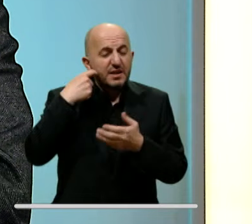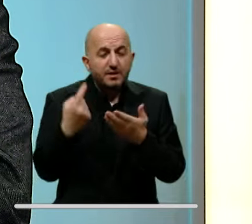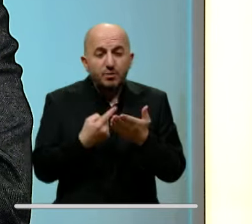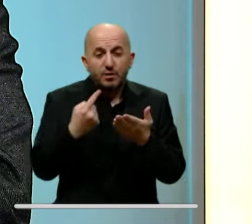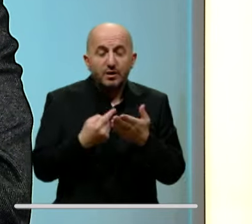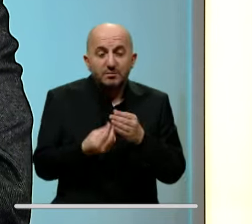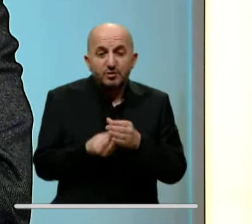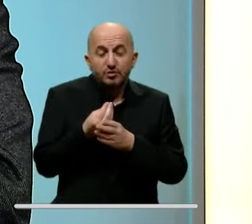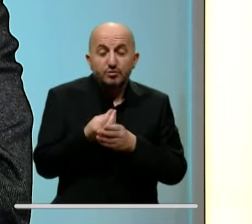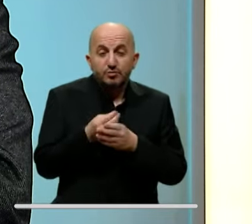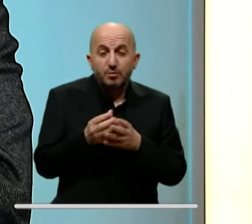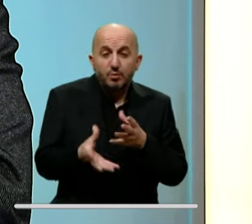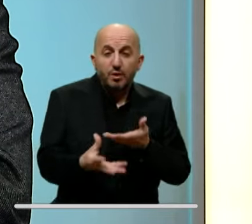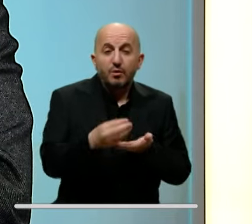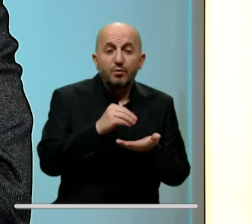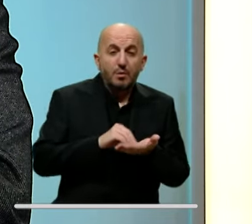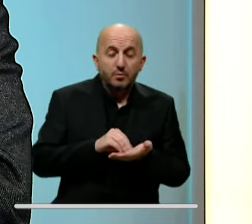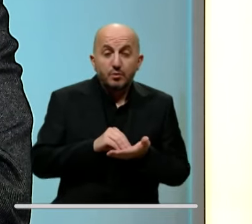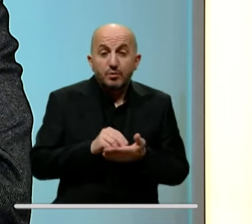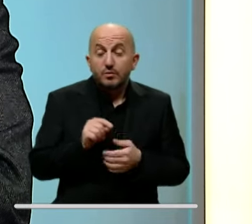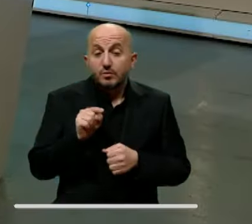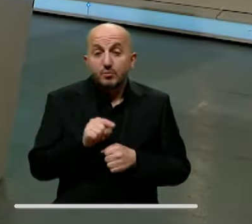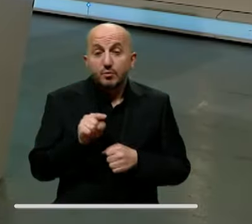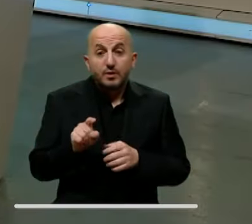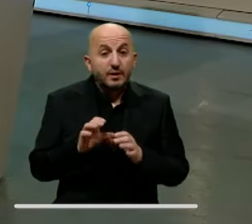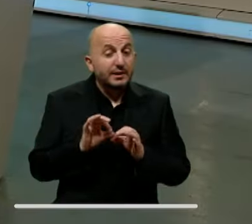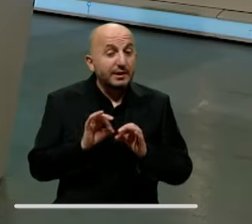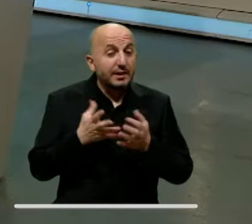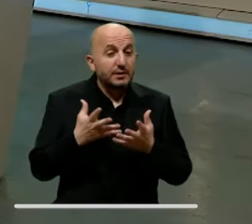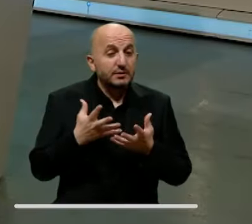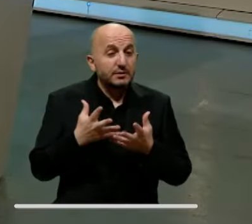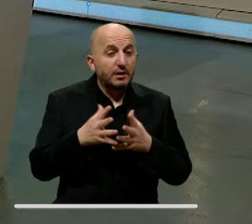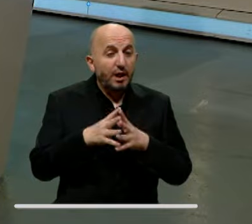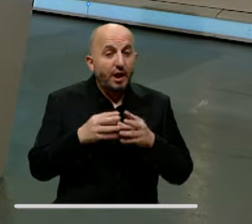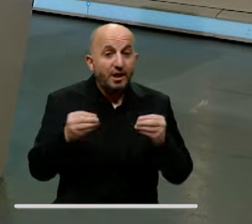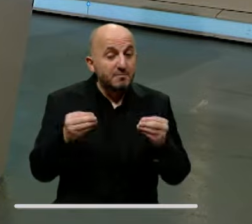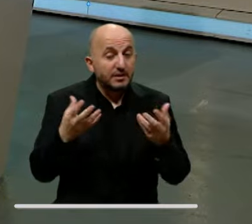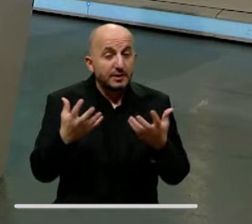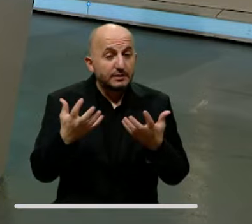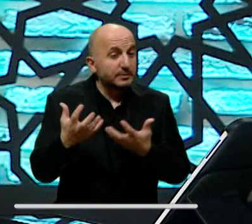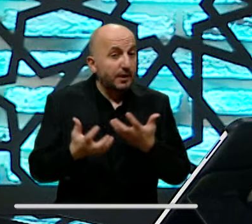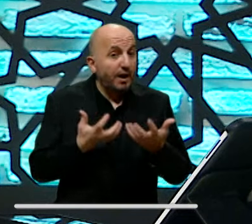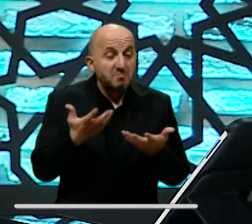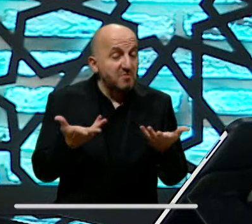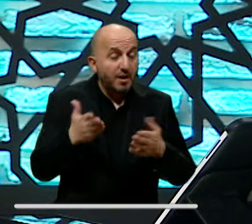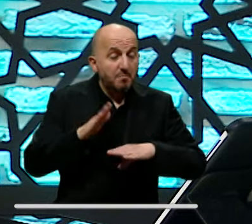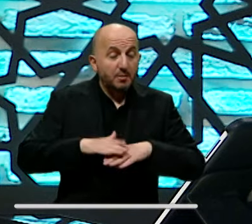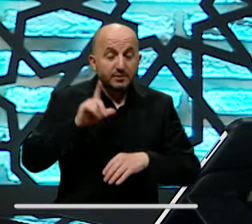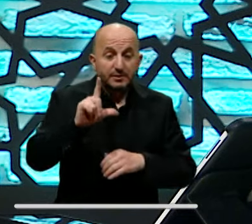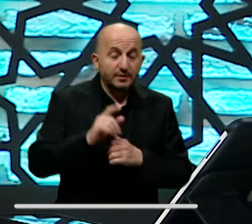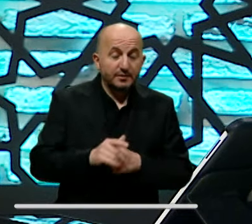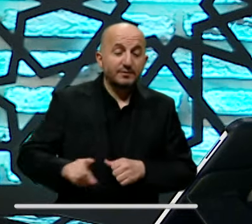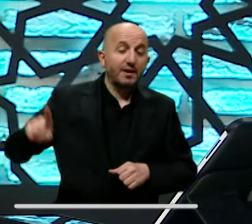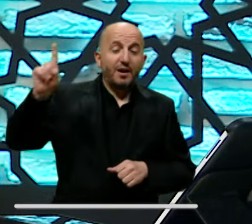şeklinde bunları da topluyoruz bunları nasıl imha ederiz soralım Süleyman Bey